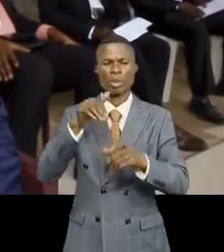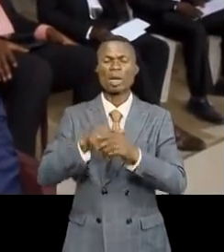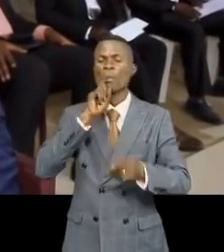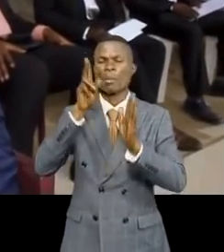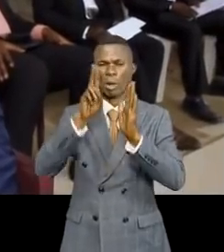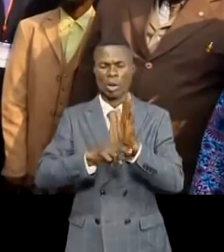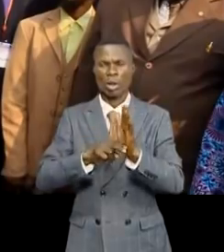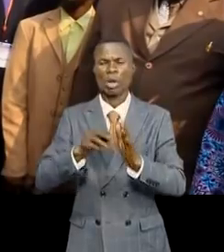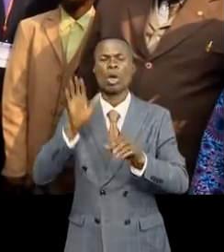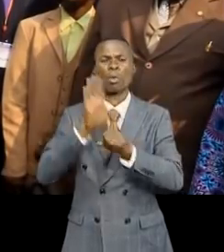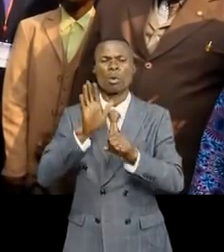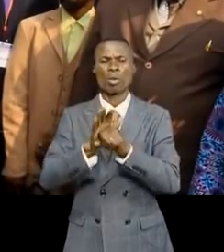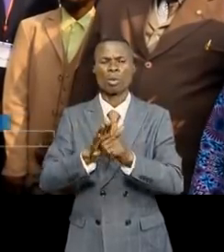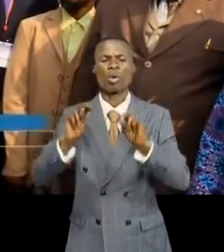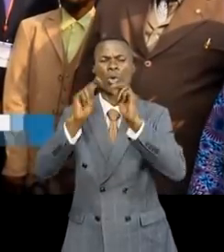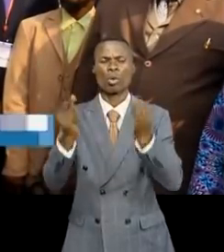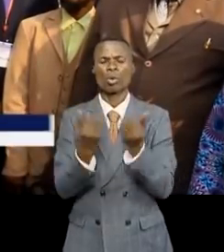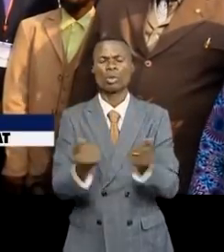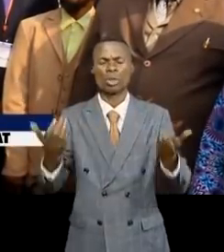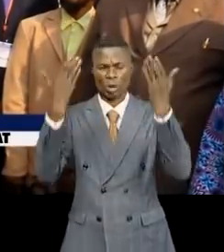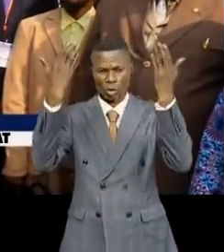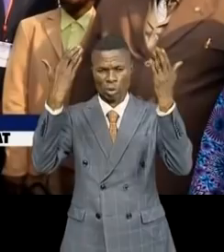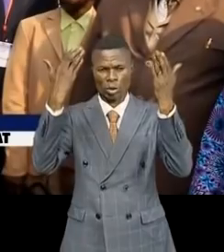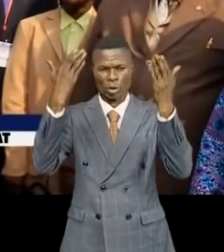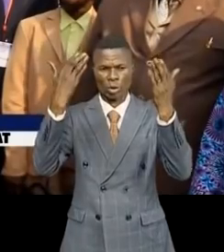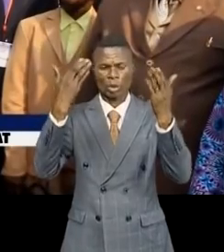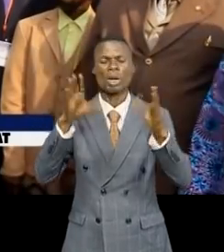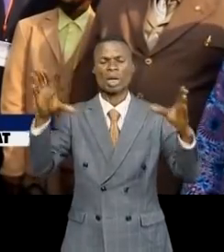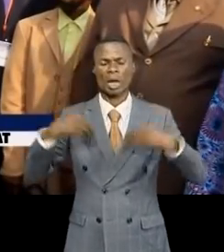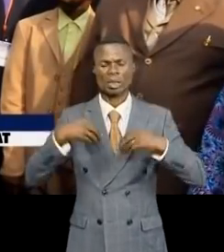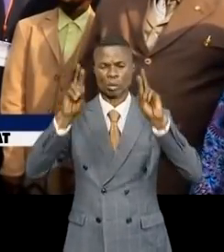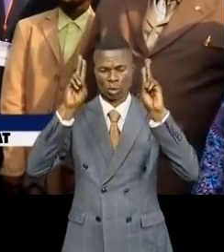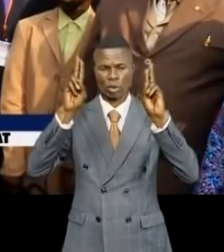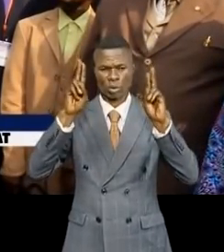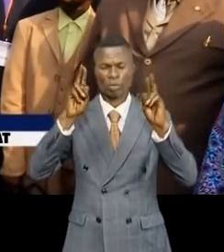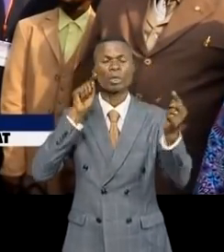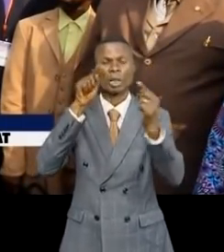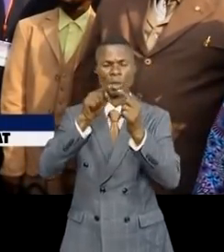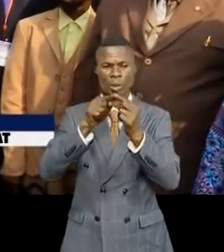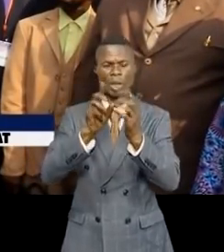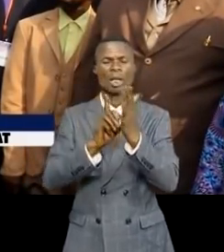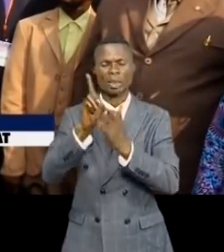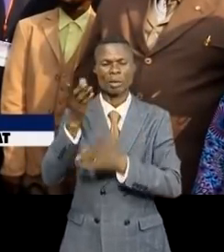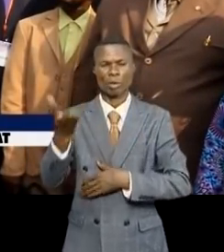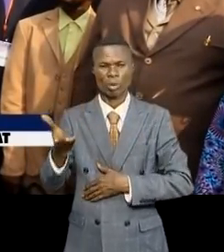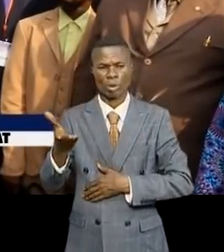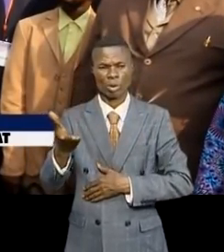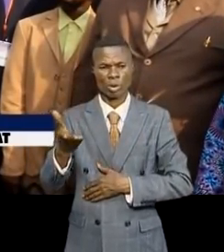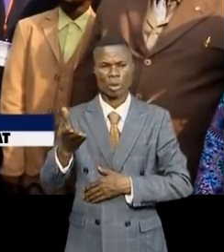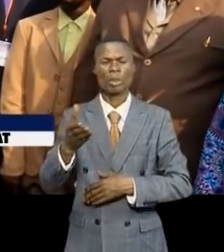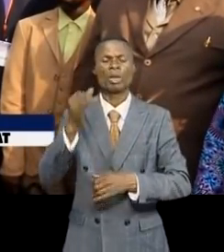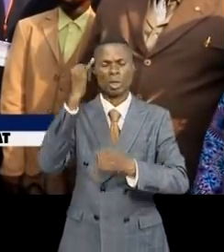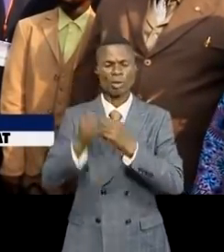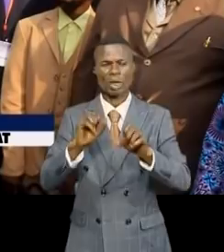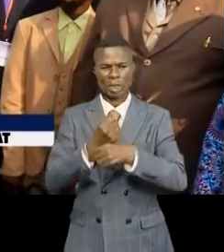Une majorité qui est composée des enfants de Dieu qui ont reçu Jésus. Nous avons l'objectif de développement. Là, Asafat veut